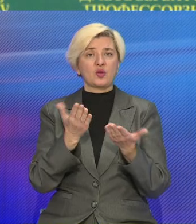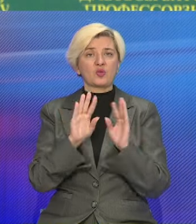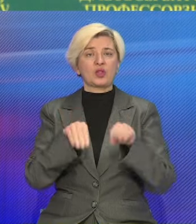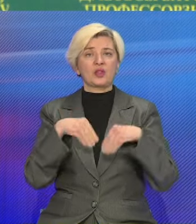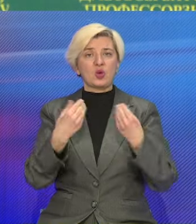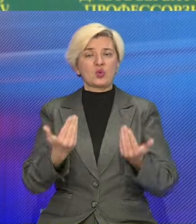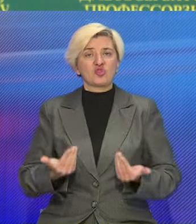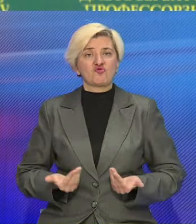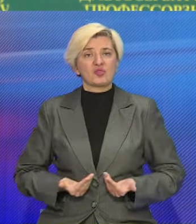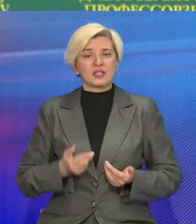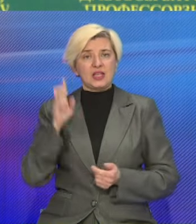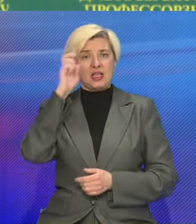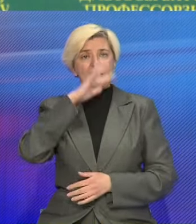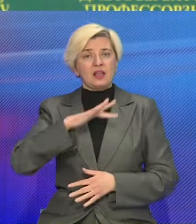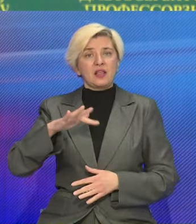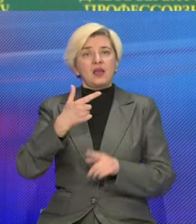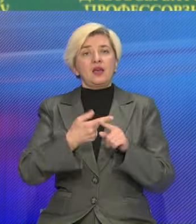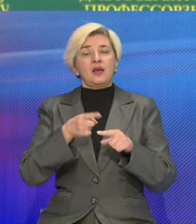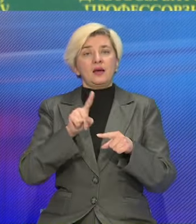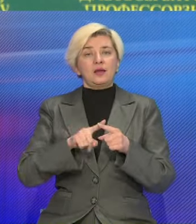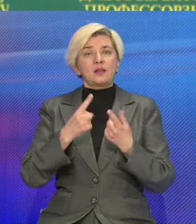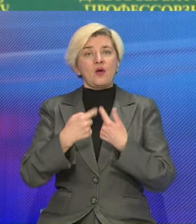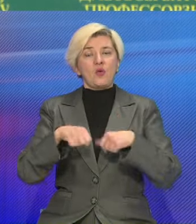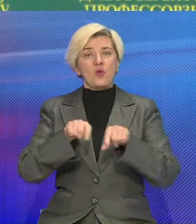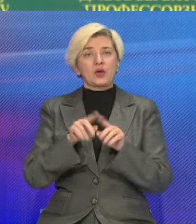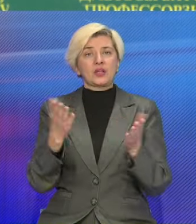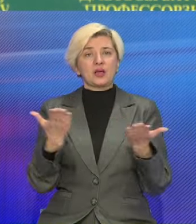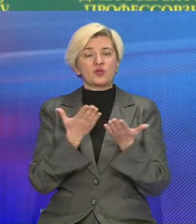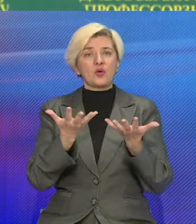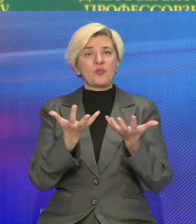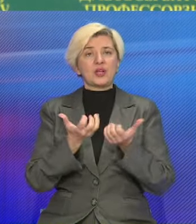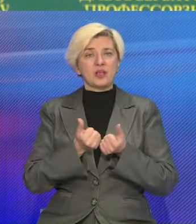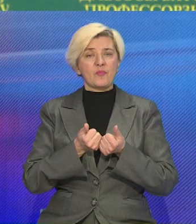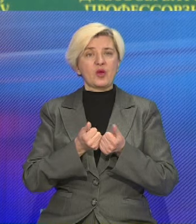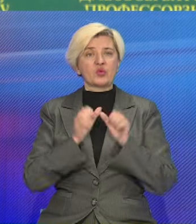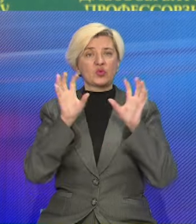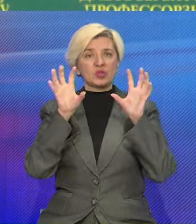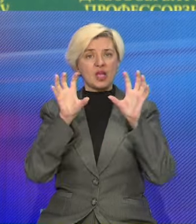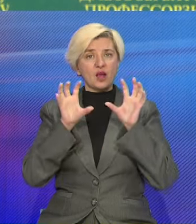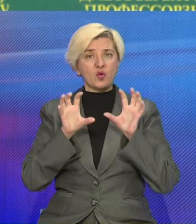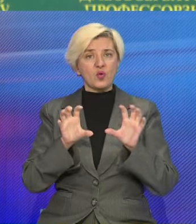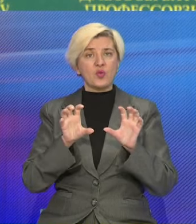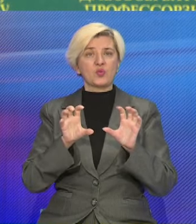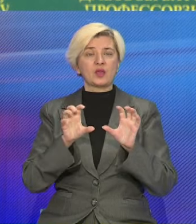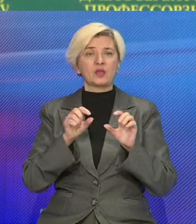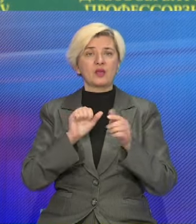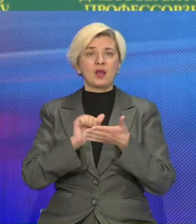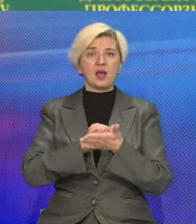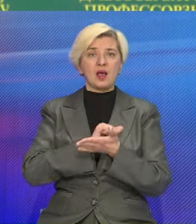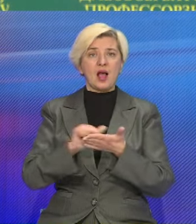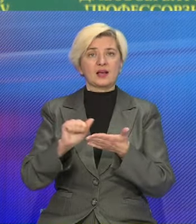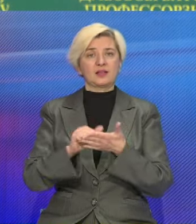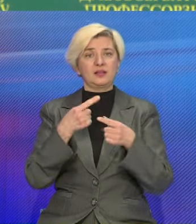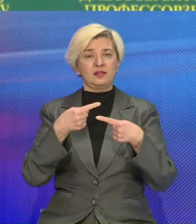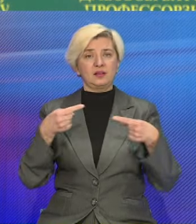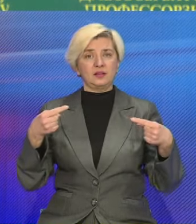які приймають наверху національне собрання законы, а далі підзаконні акти чи акти действів на свою